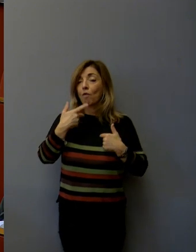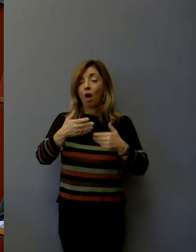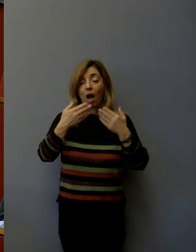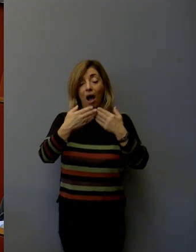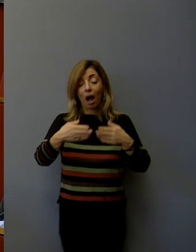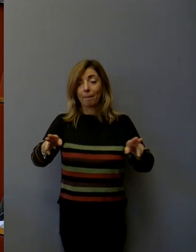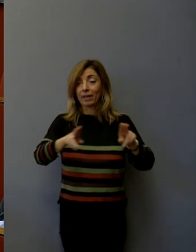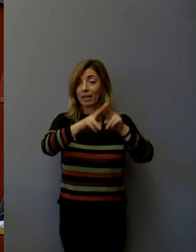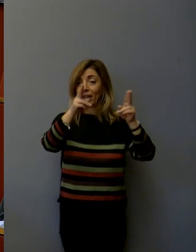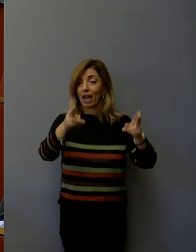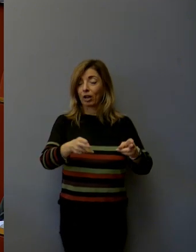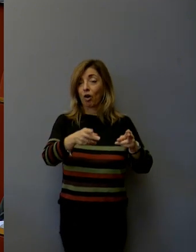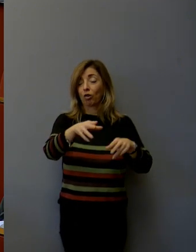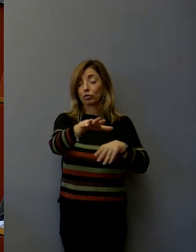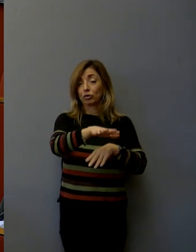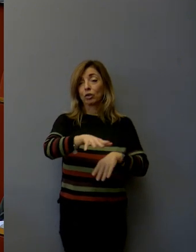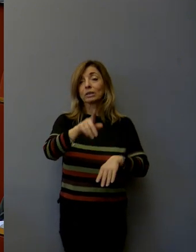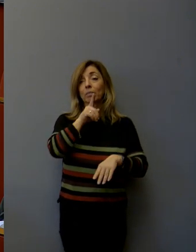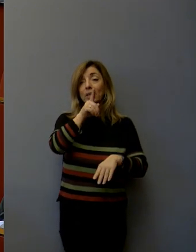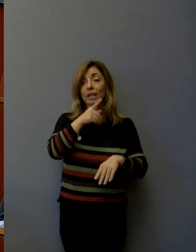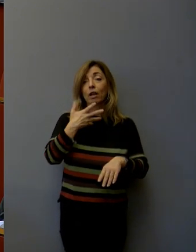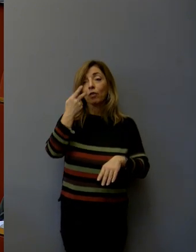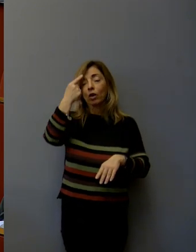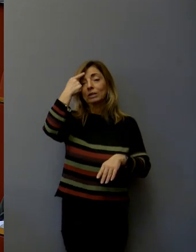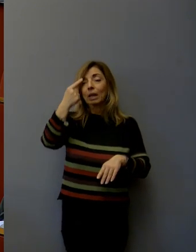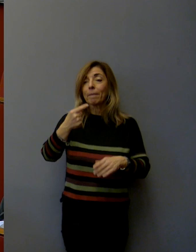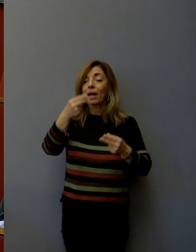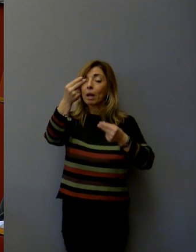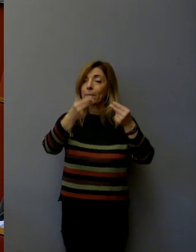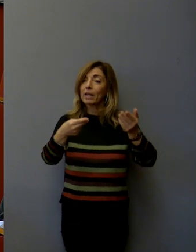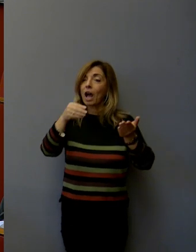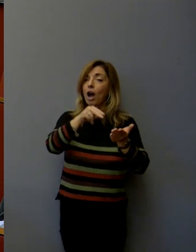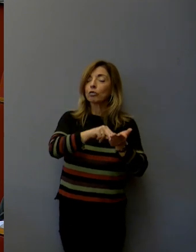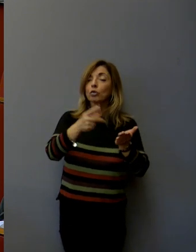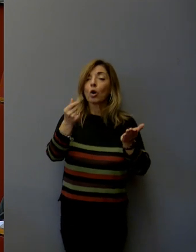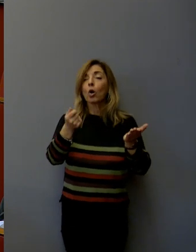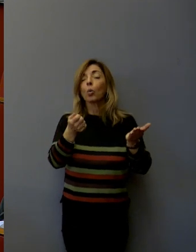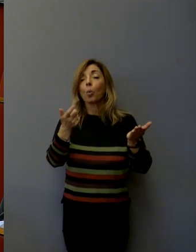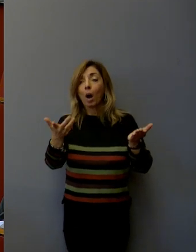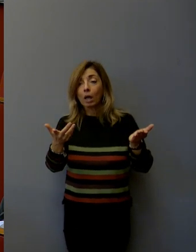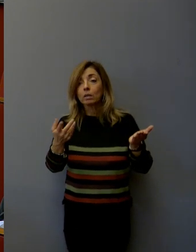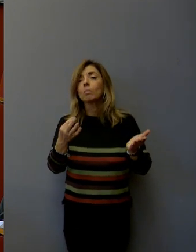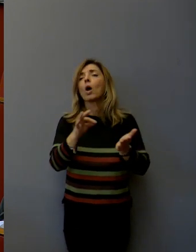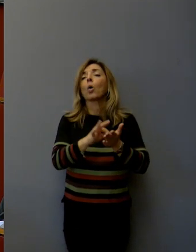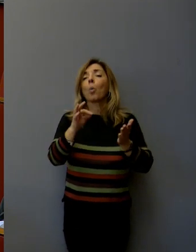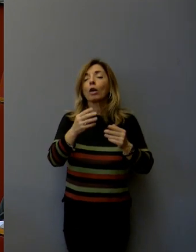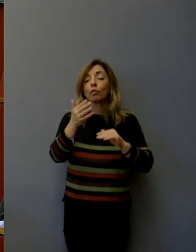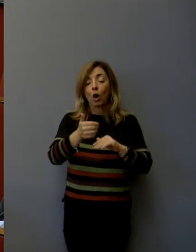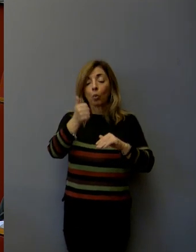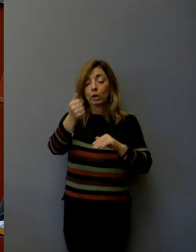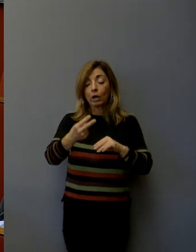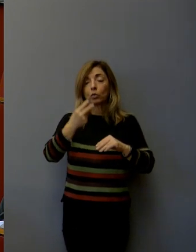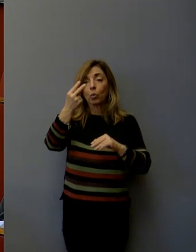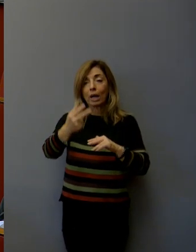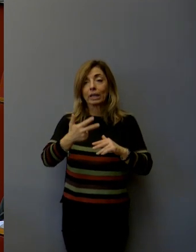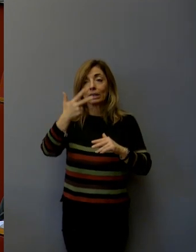Sampierdarena Vorrei sapere quanti soldi ci sono a bilancio e se ci saranno tra un anno due anni o tre anni perché magari me ne vado in centro storico perché invece